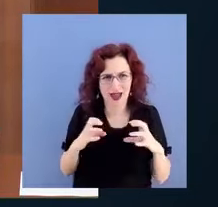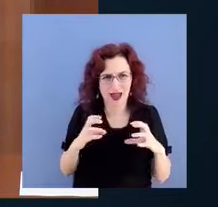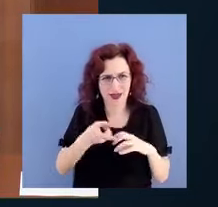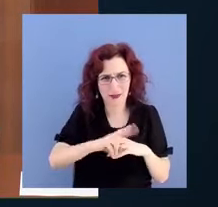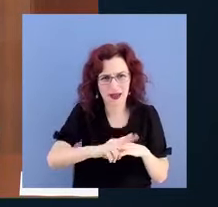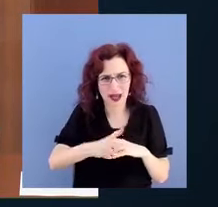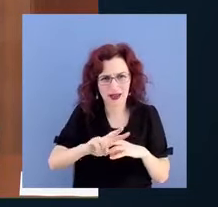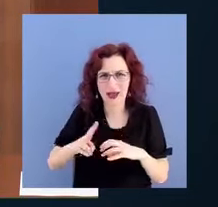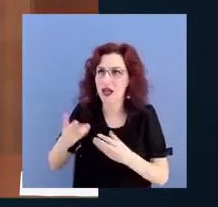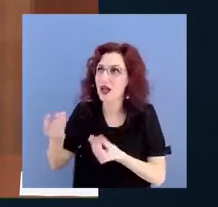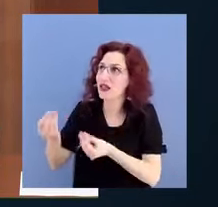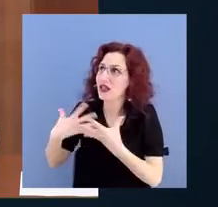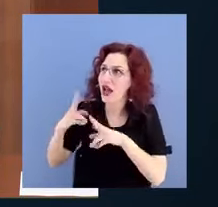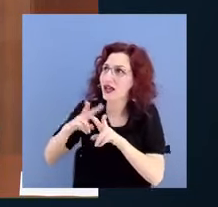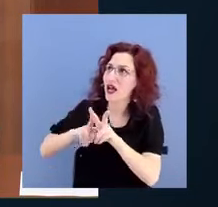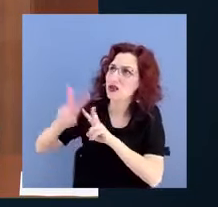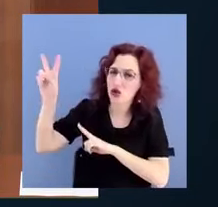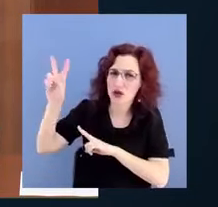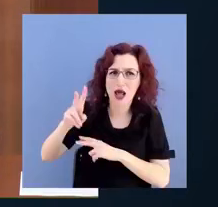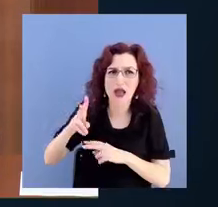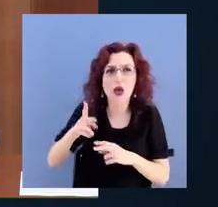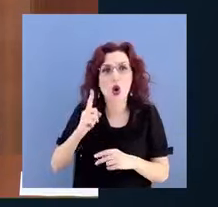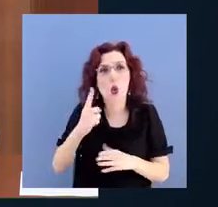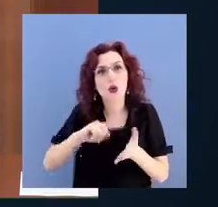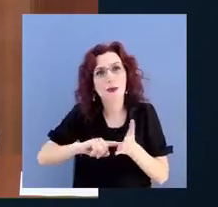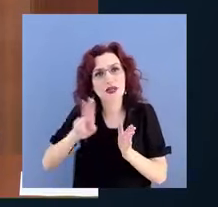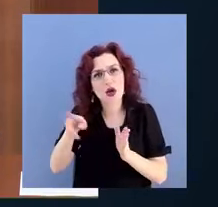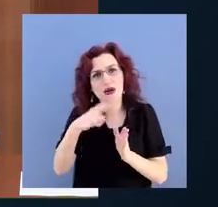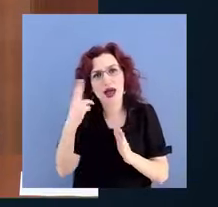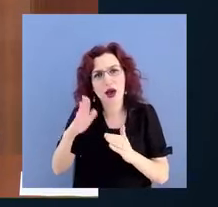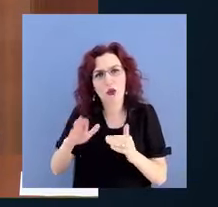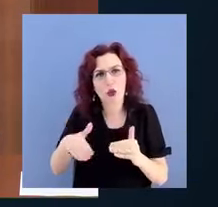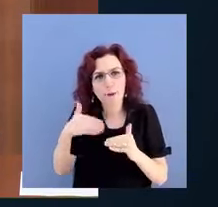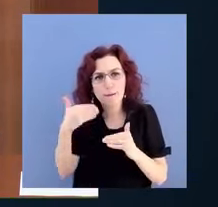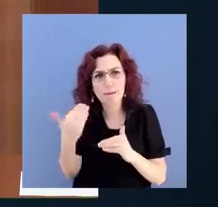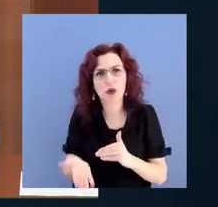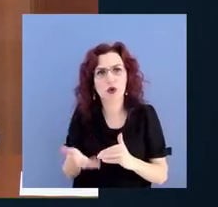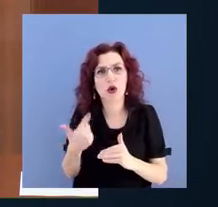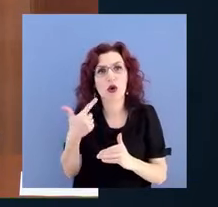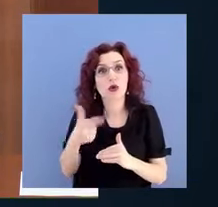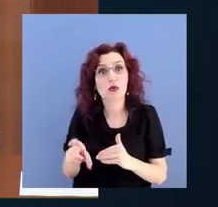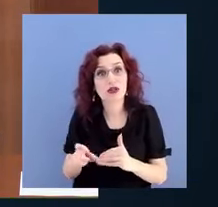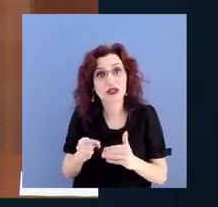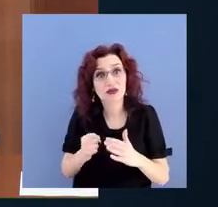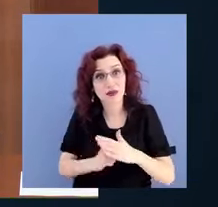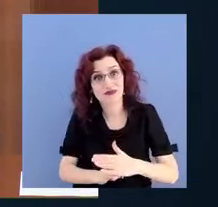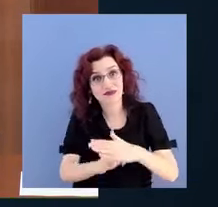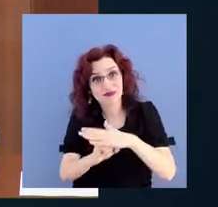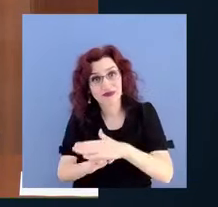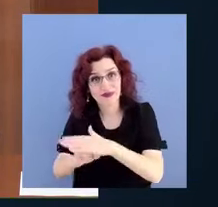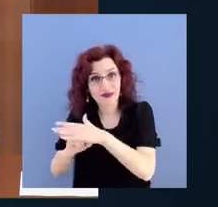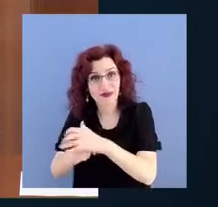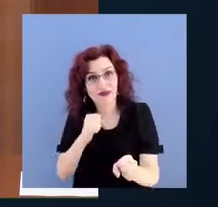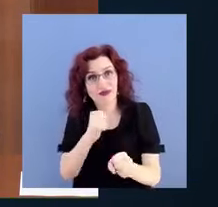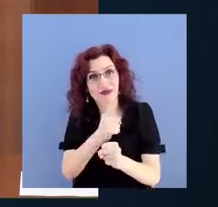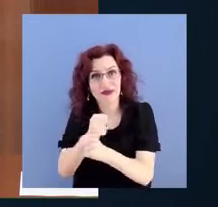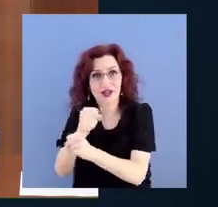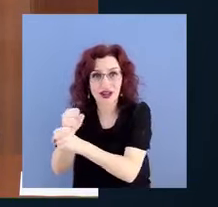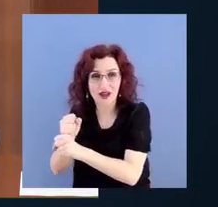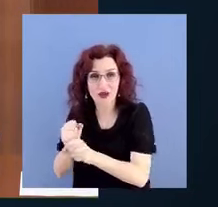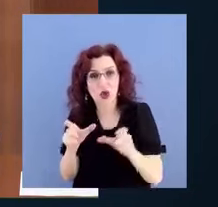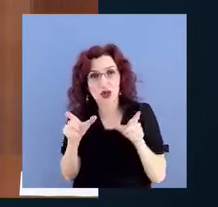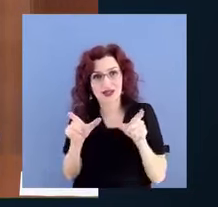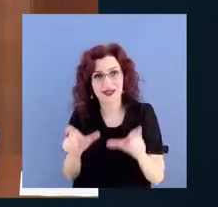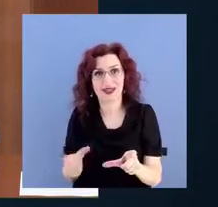intimità della nazionale più di un milione di euro per essere vicini ai lavoratori del nostro settore abbiamo